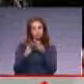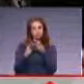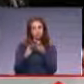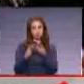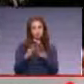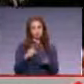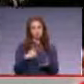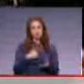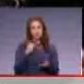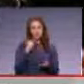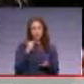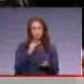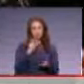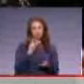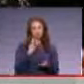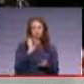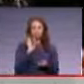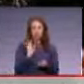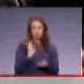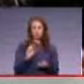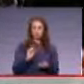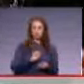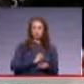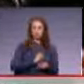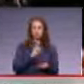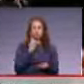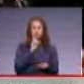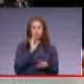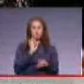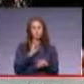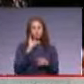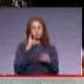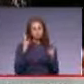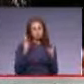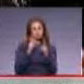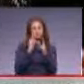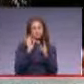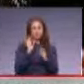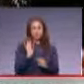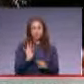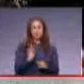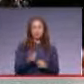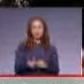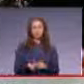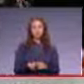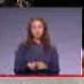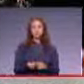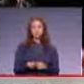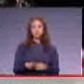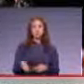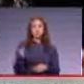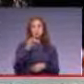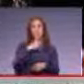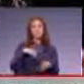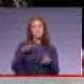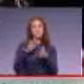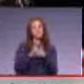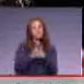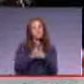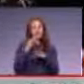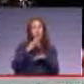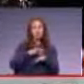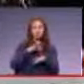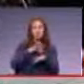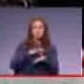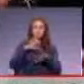يعني جامد شوية كده، قلوبها يبقى فيها الرحمة على الأهل والأصحاب والمقربين